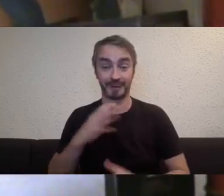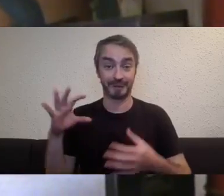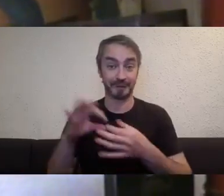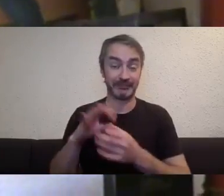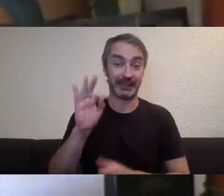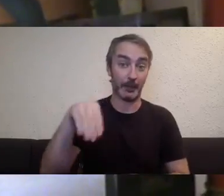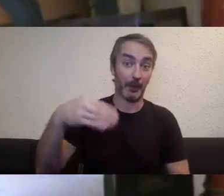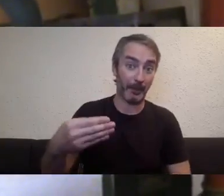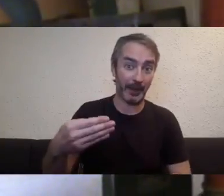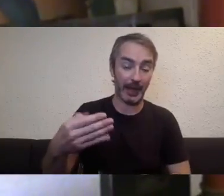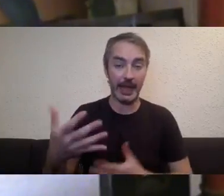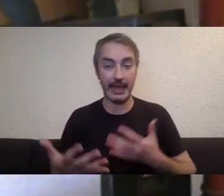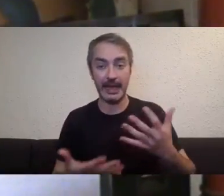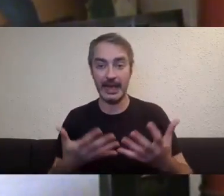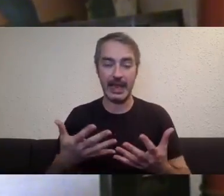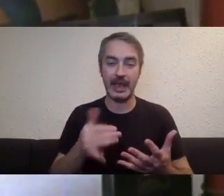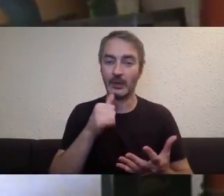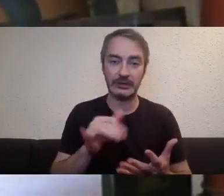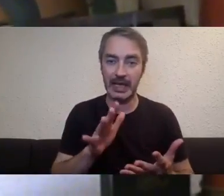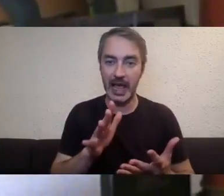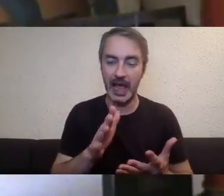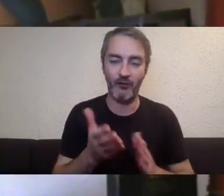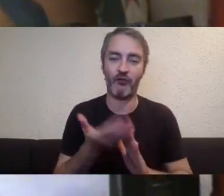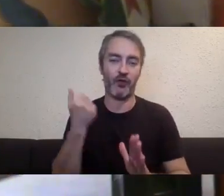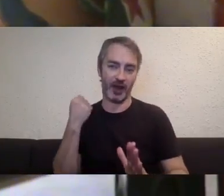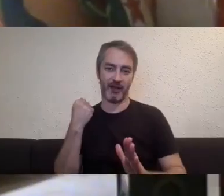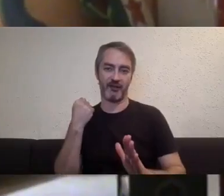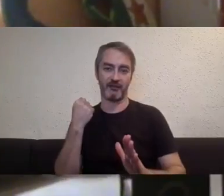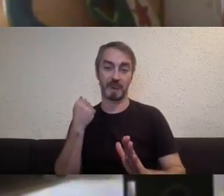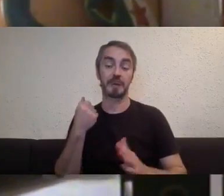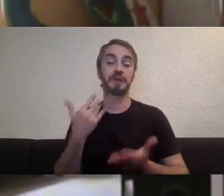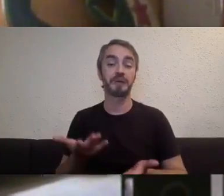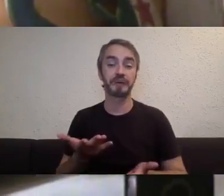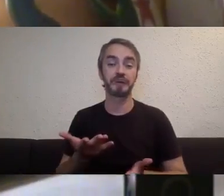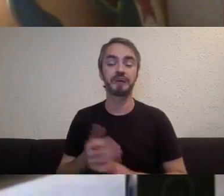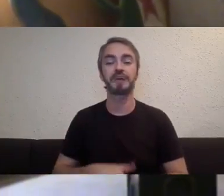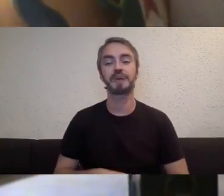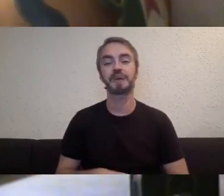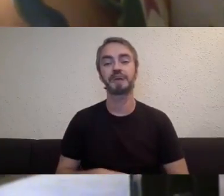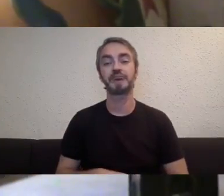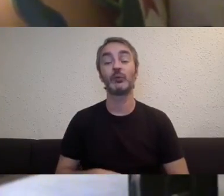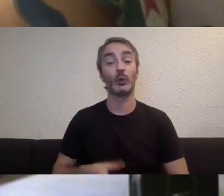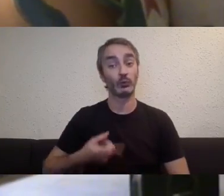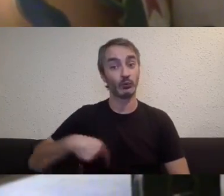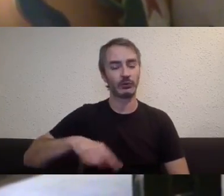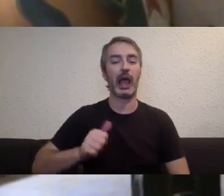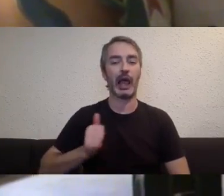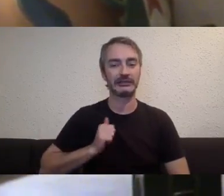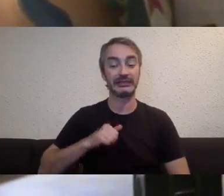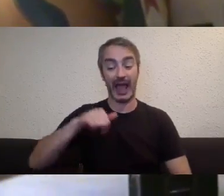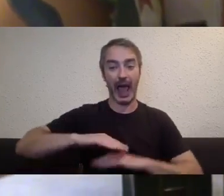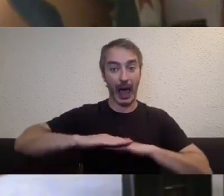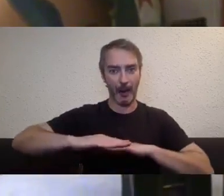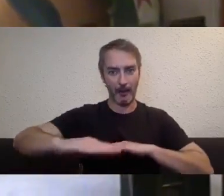decideix sobre TMB i, per tant, acaba traient aquesta demanda. Així, en principi, doncs,